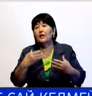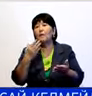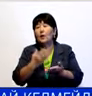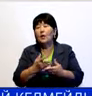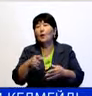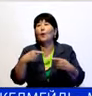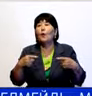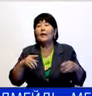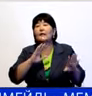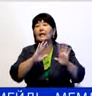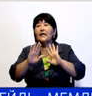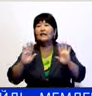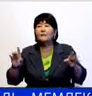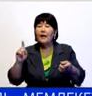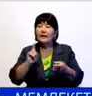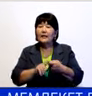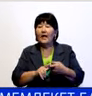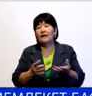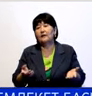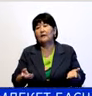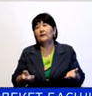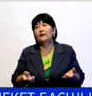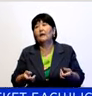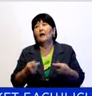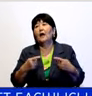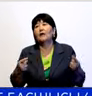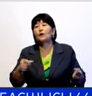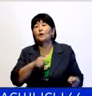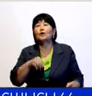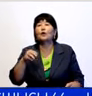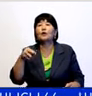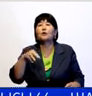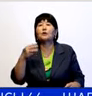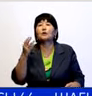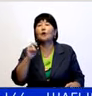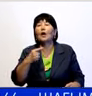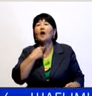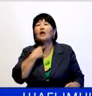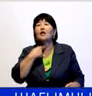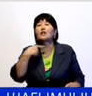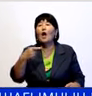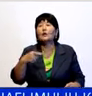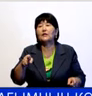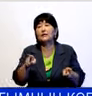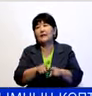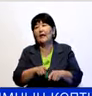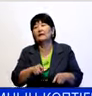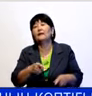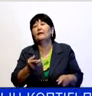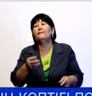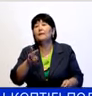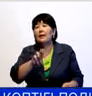кісілердің әртүрлі экспонаттар, әртүрлі өзінің Мұстафа Шоқайдың дауысы, Мария Шоқайдың дауысы сынды